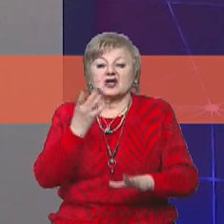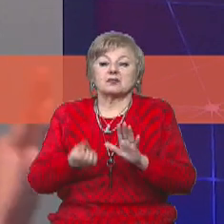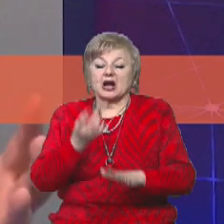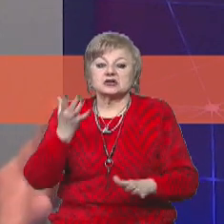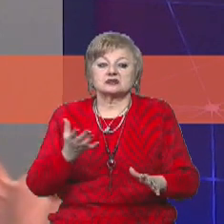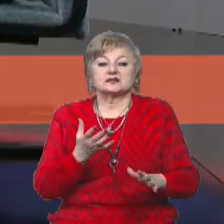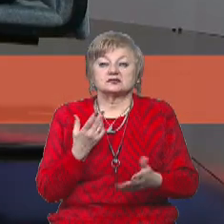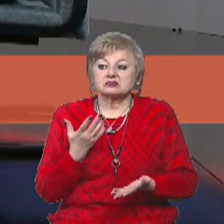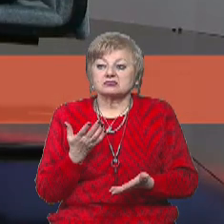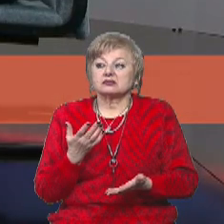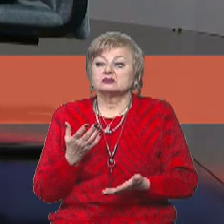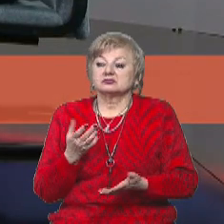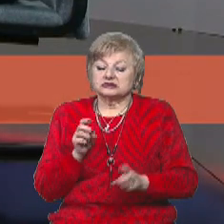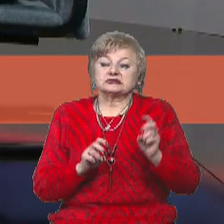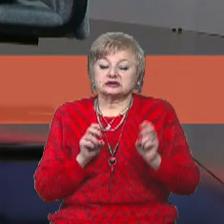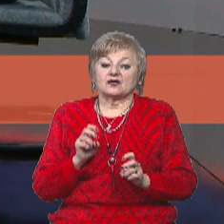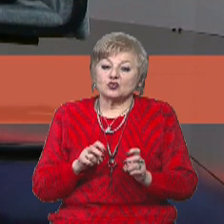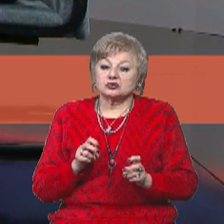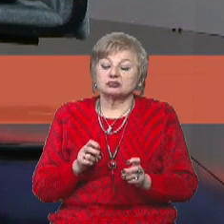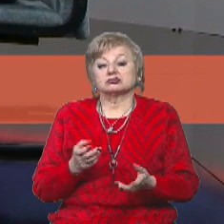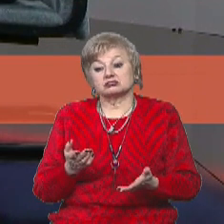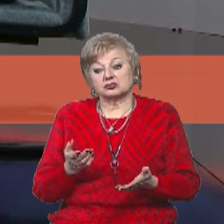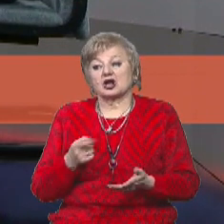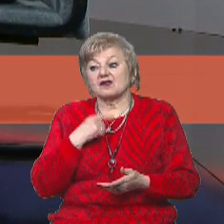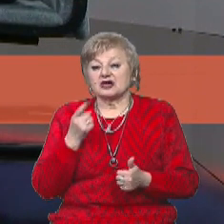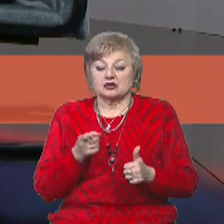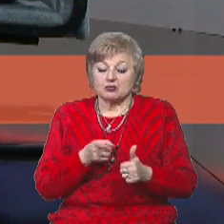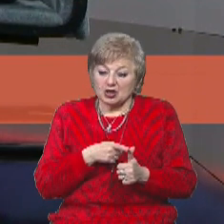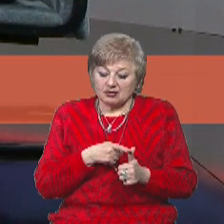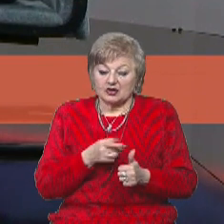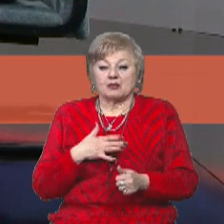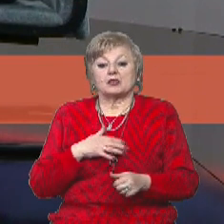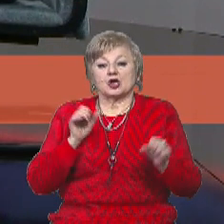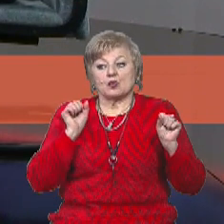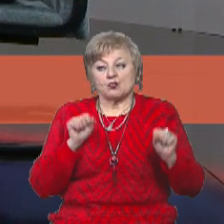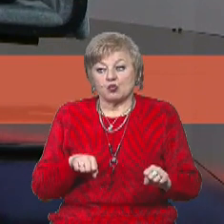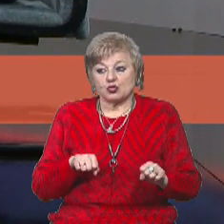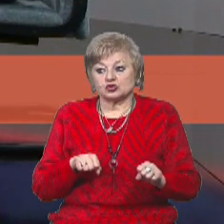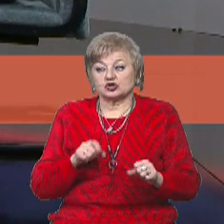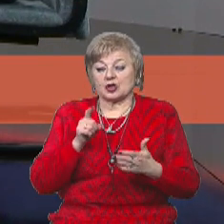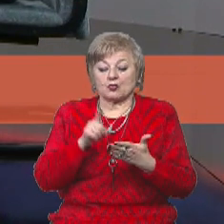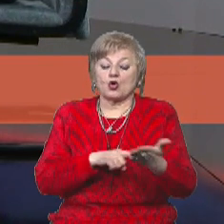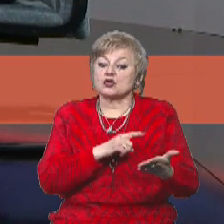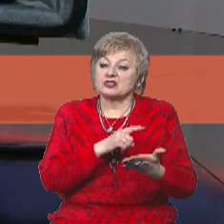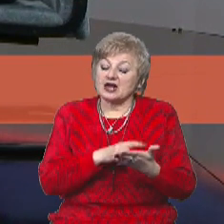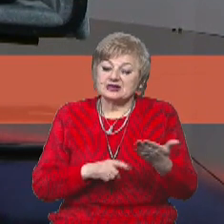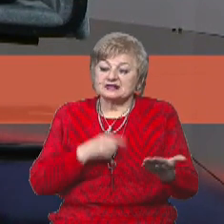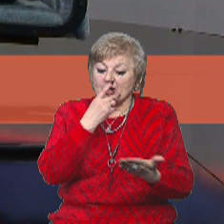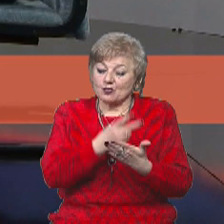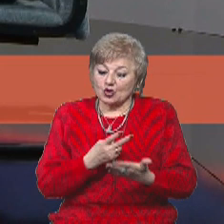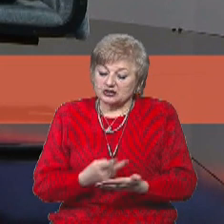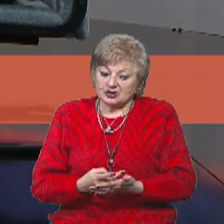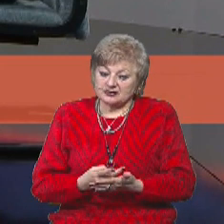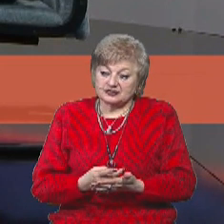там підприємства, да, вони кажуть, що перше, ми зможемо все це аналізувати, всі ці показники,